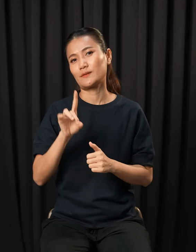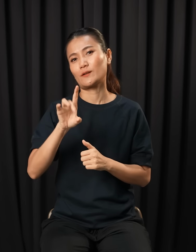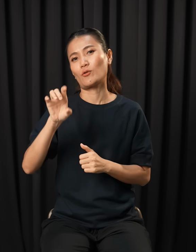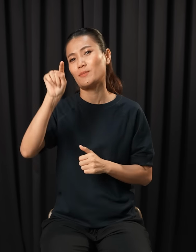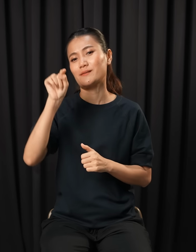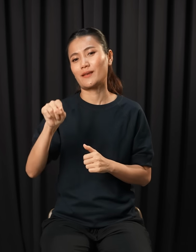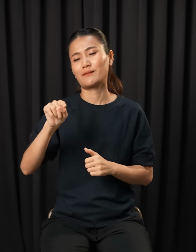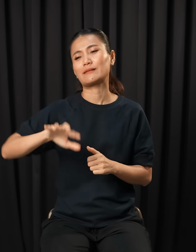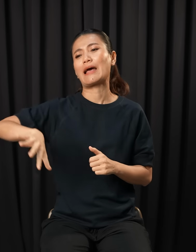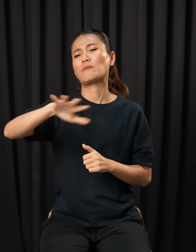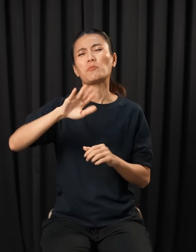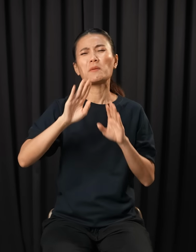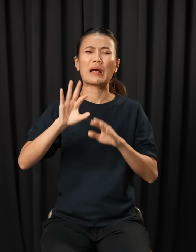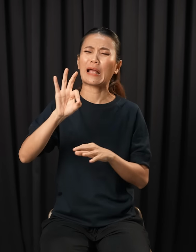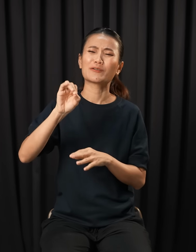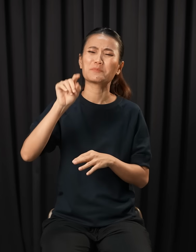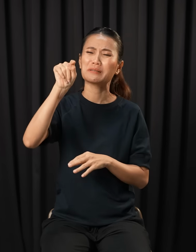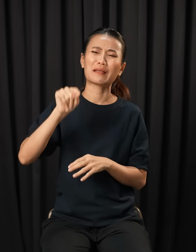วัยรุ่นผู้ชาย